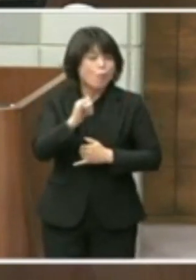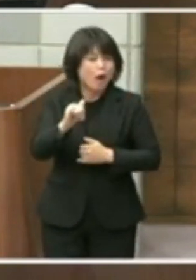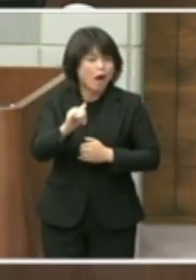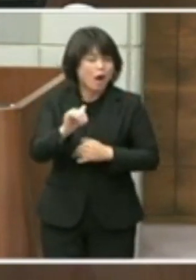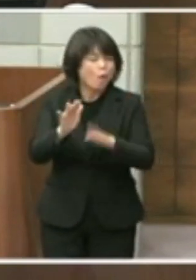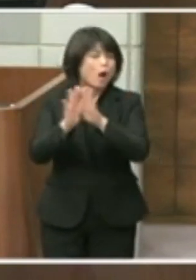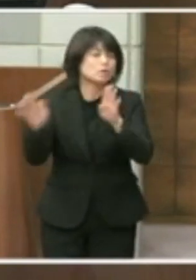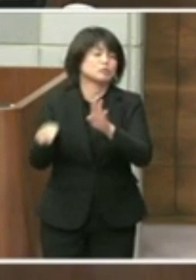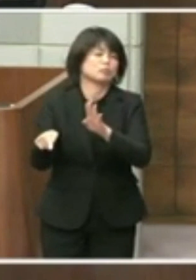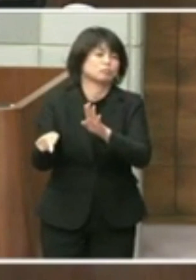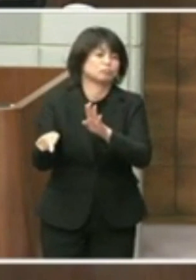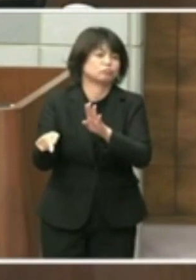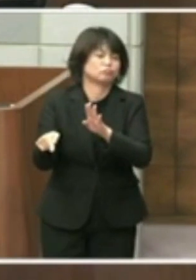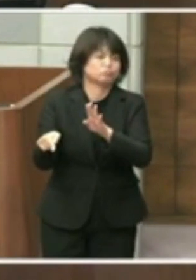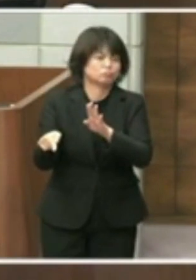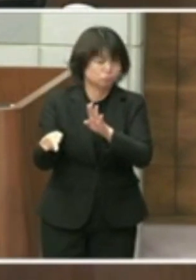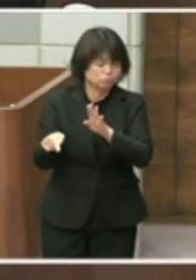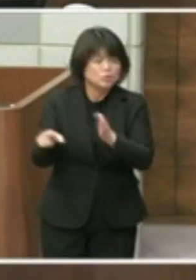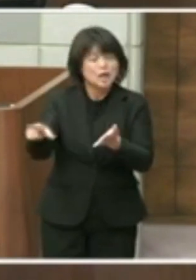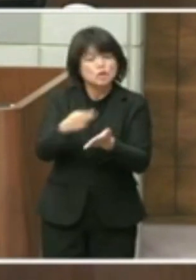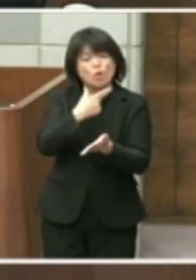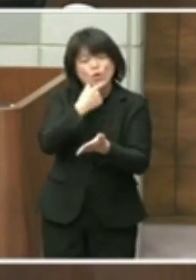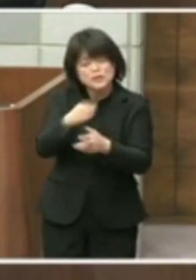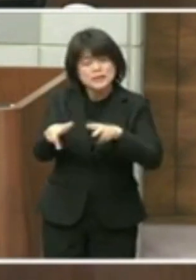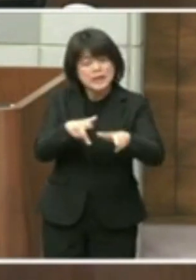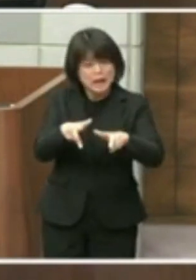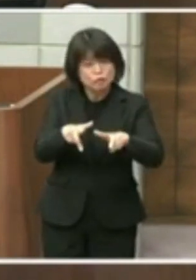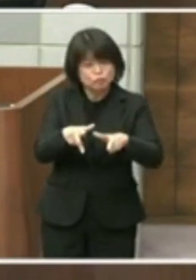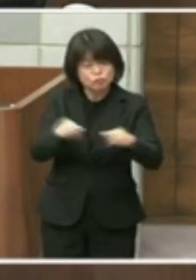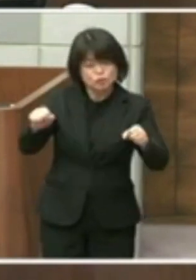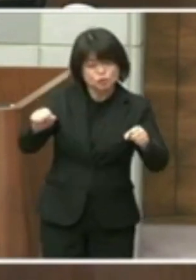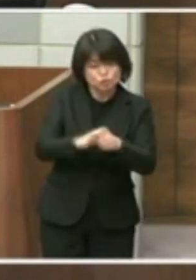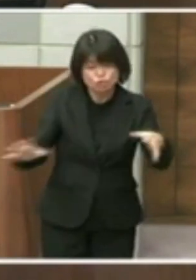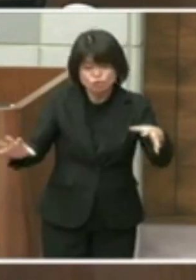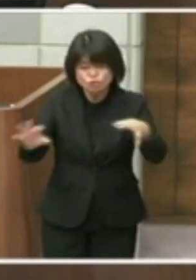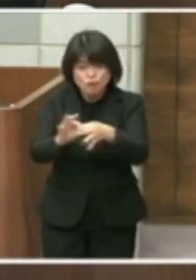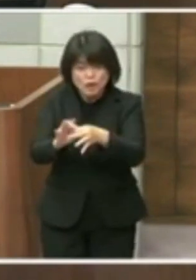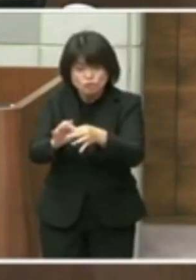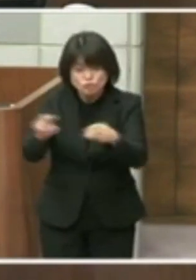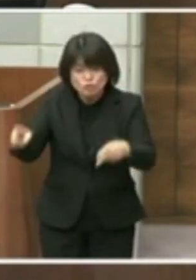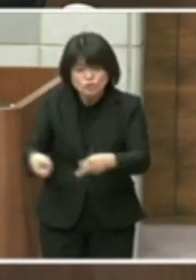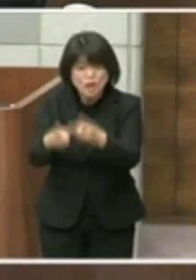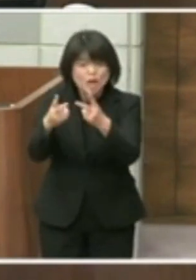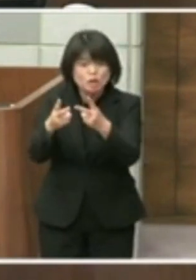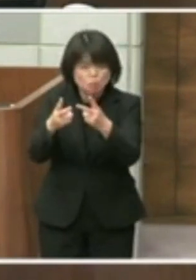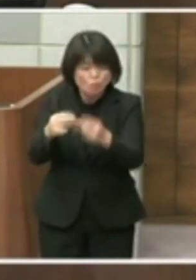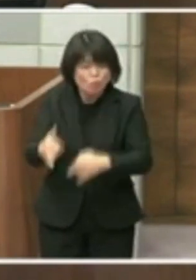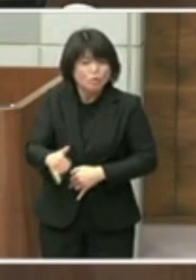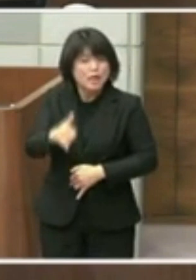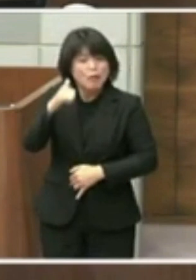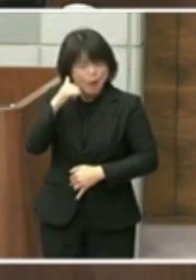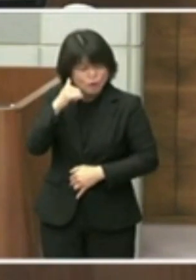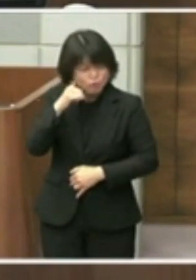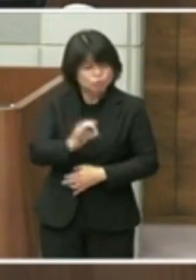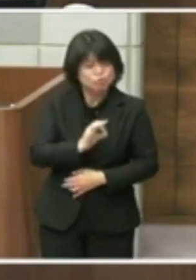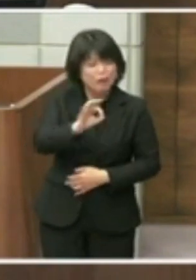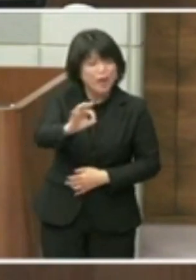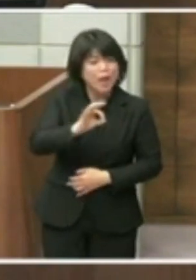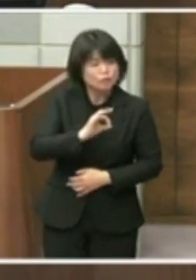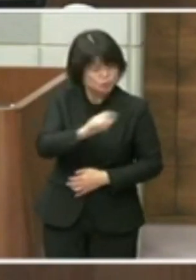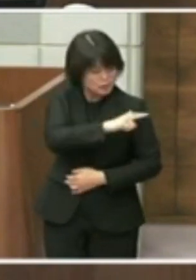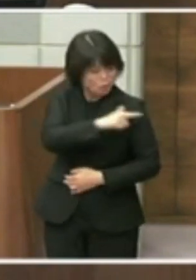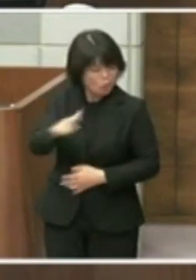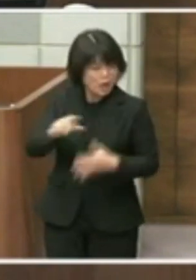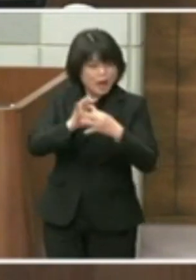てであります。利用したい施策につながる専用ダイヤルやメール相談など、多様な連絡ツール